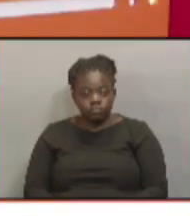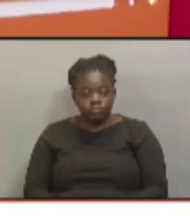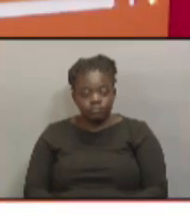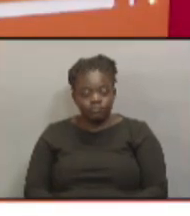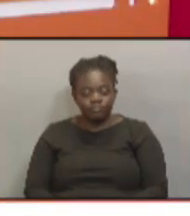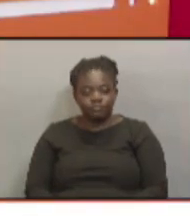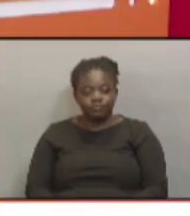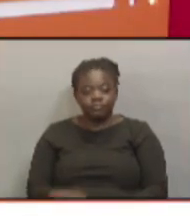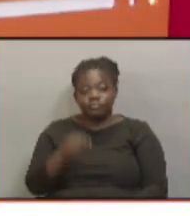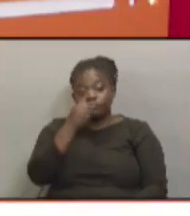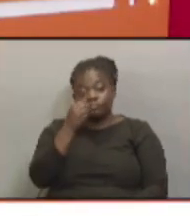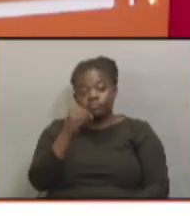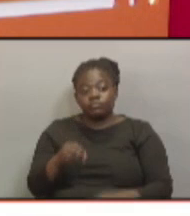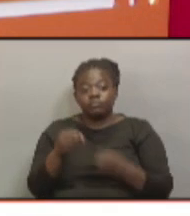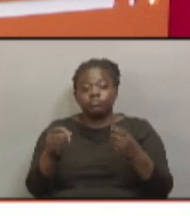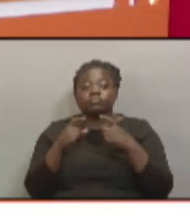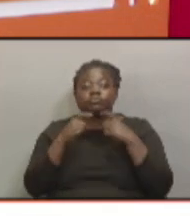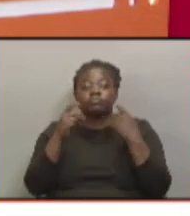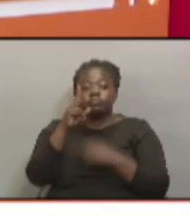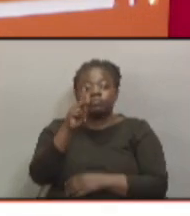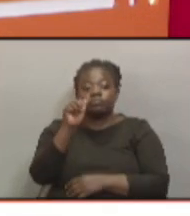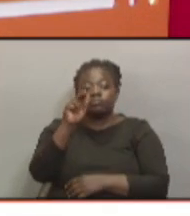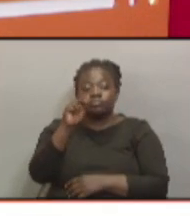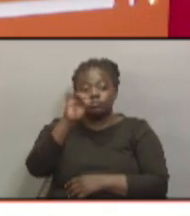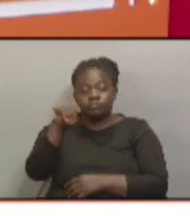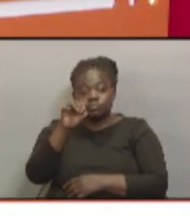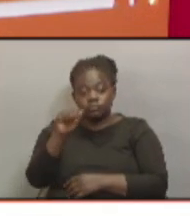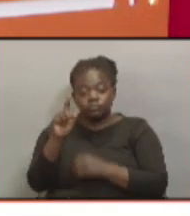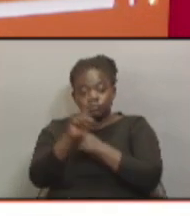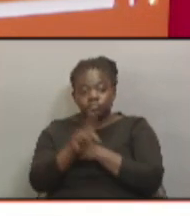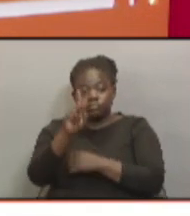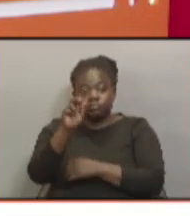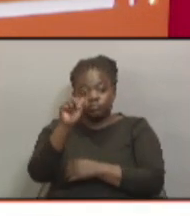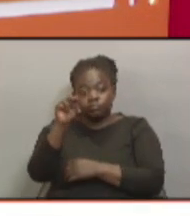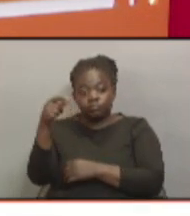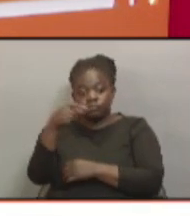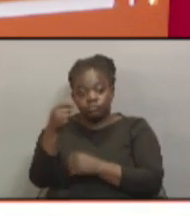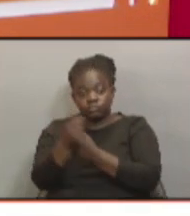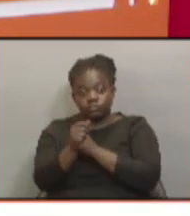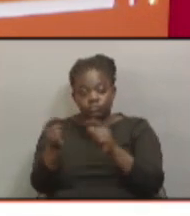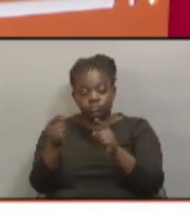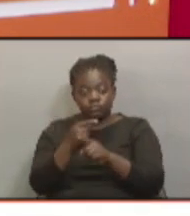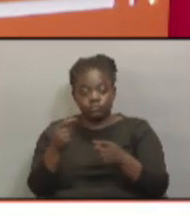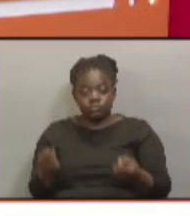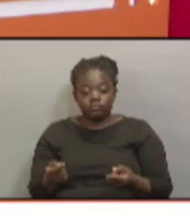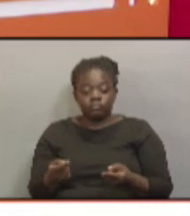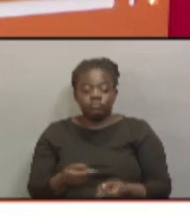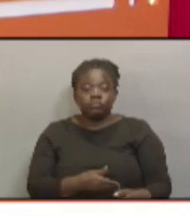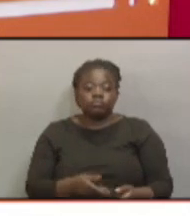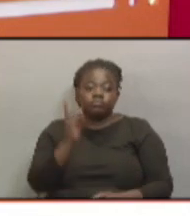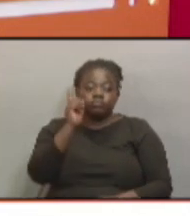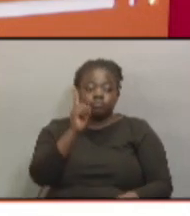Ate mmere yaweerezebwa omusumba Robert Kayanja mu disitulikiti ey'e Kabongo okubataasa ku njala etuuse.